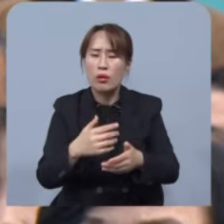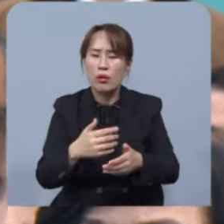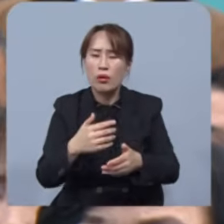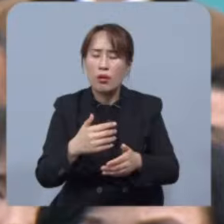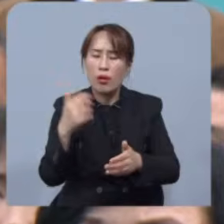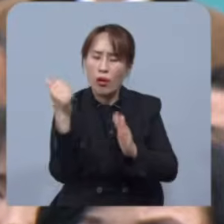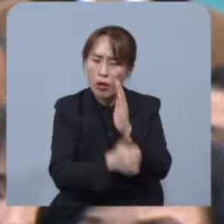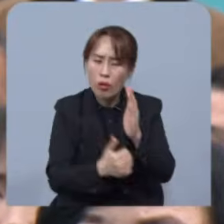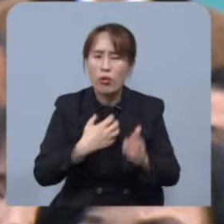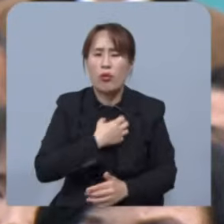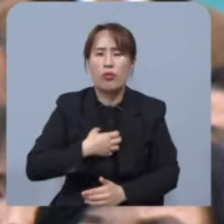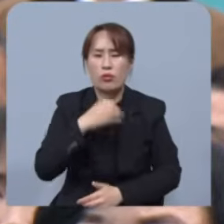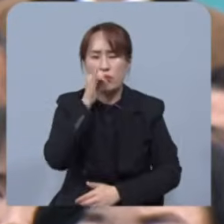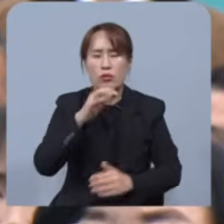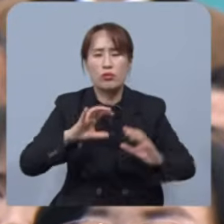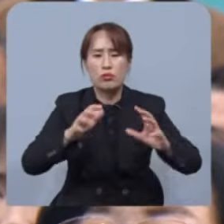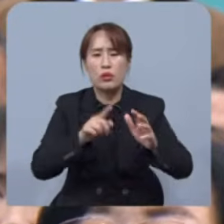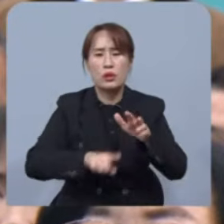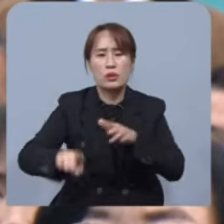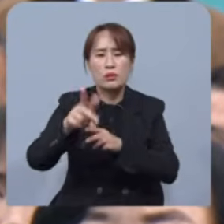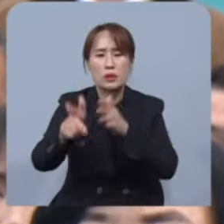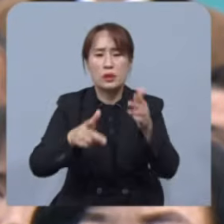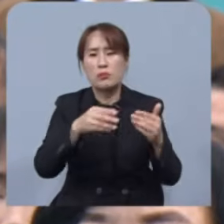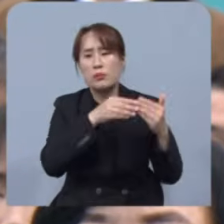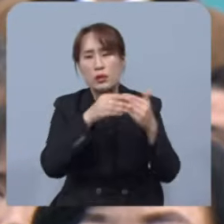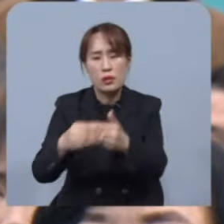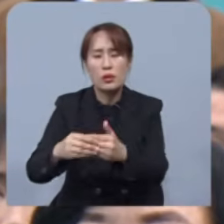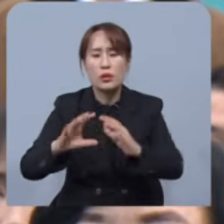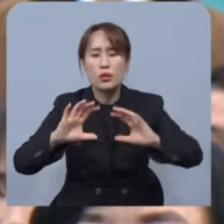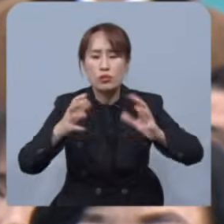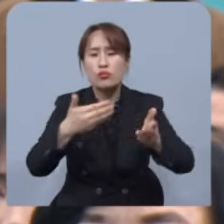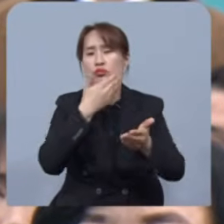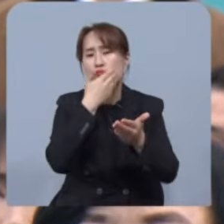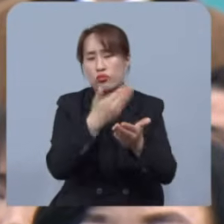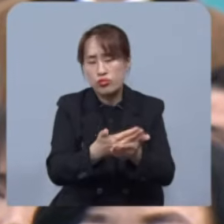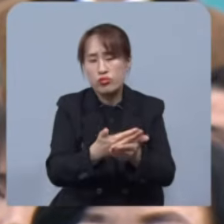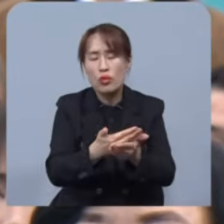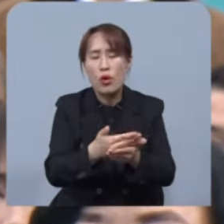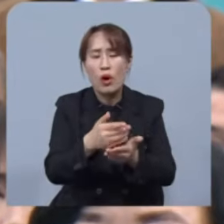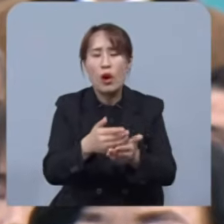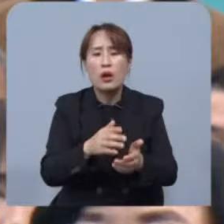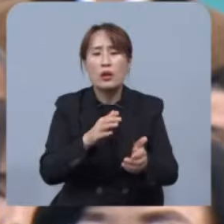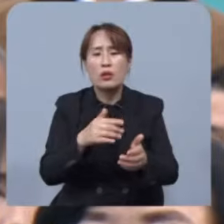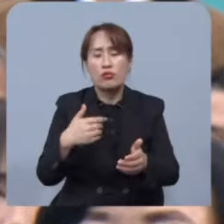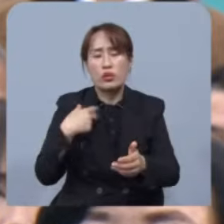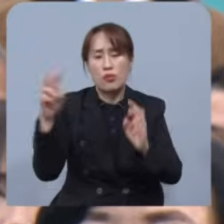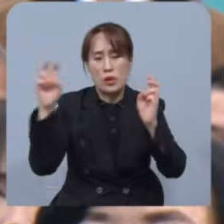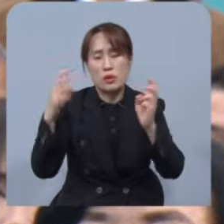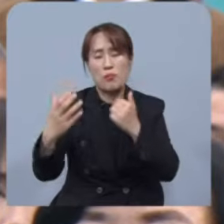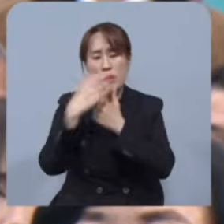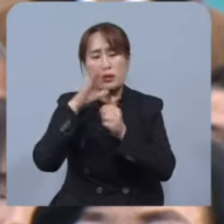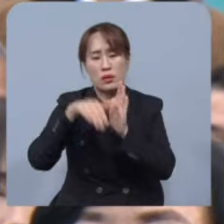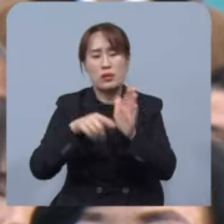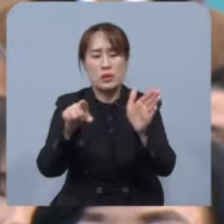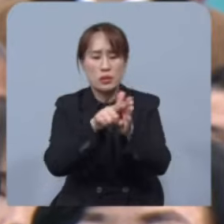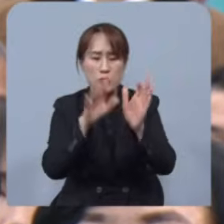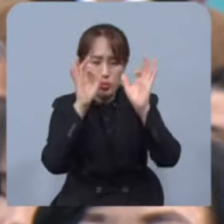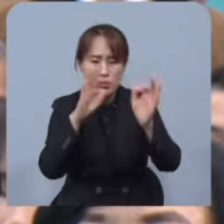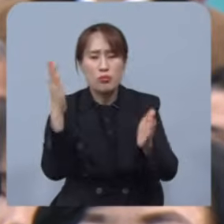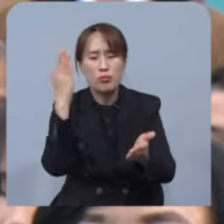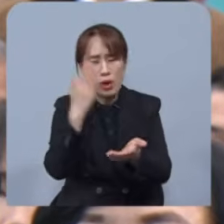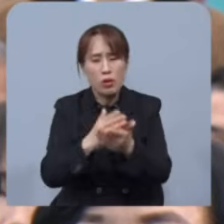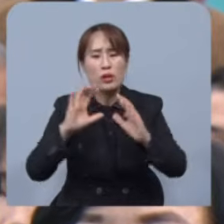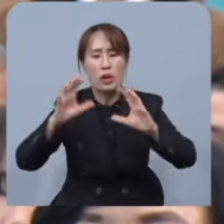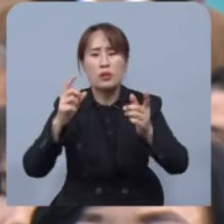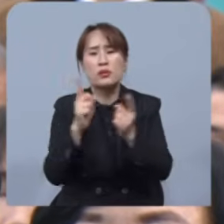되고 있습니다. 국가 첨단 산업을 이끄고 국가에서 핵심적으로 해야 되는 부분이 있다면 이런 신용도가 아니라